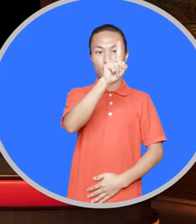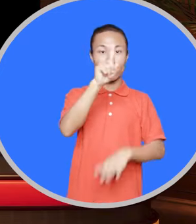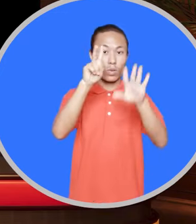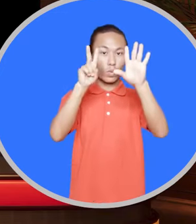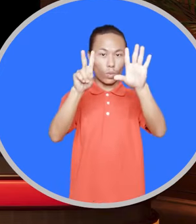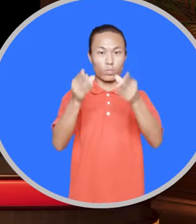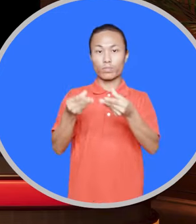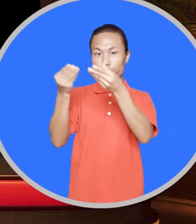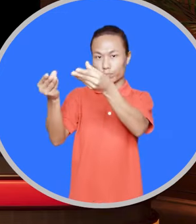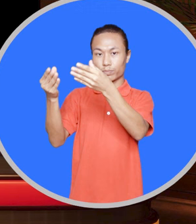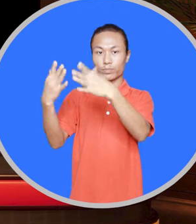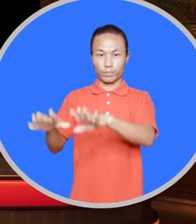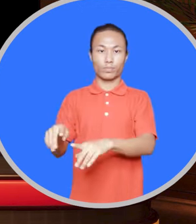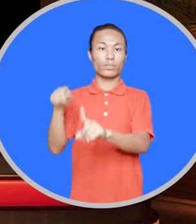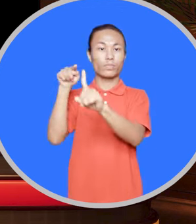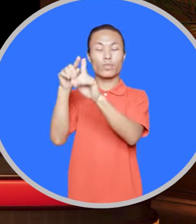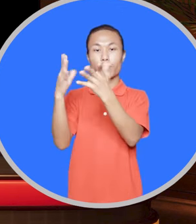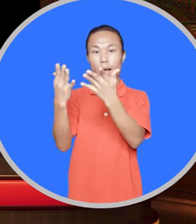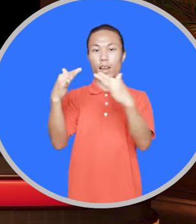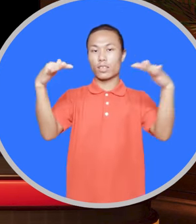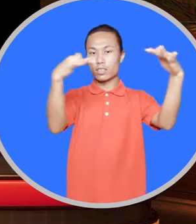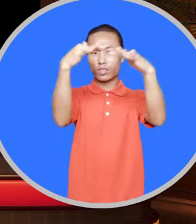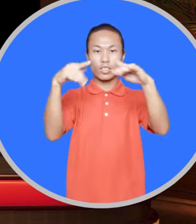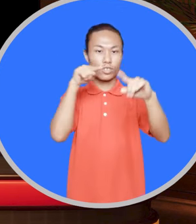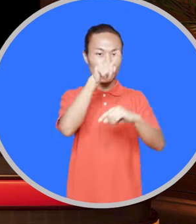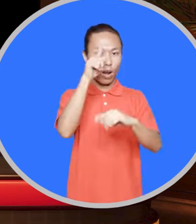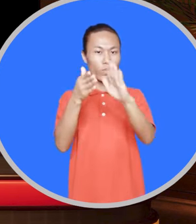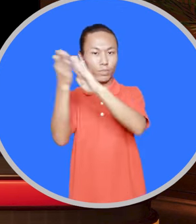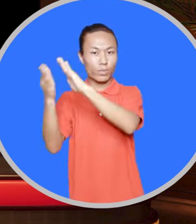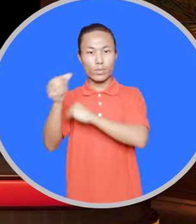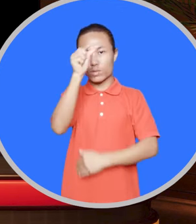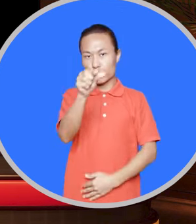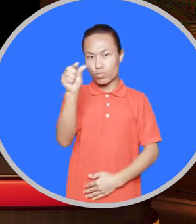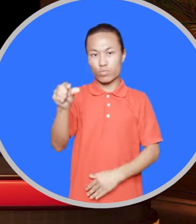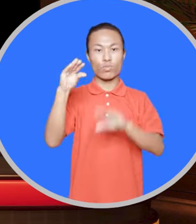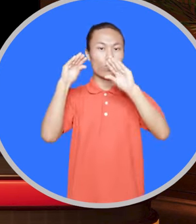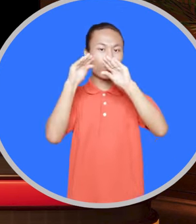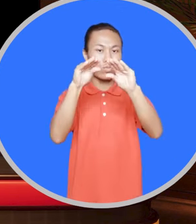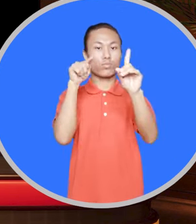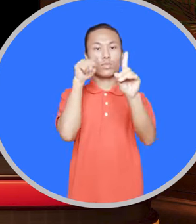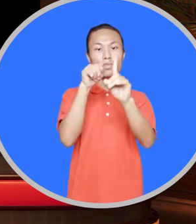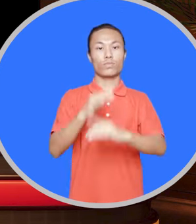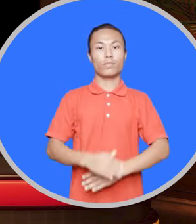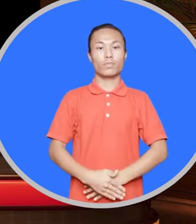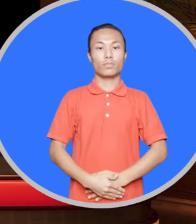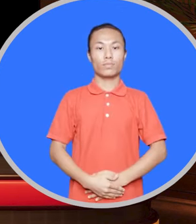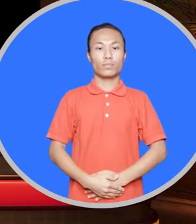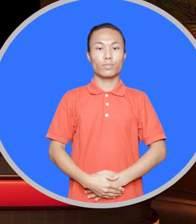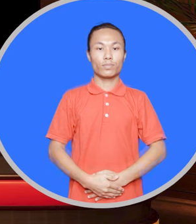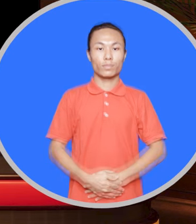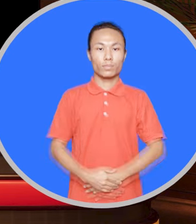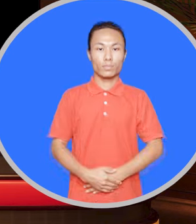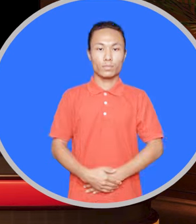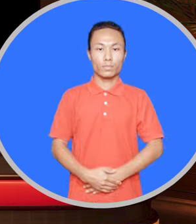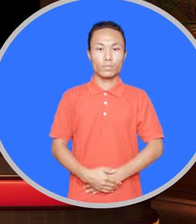ဥဆောင်ပြုလုပ်တဲ့ပြည်သိမ်းအိမ်ပြန်တော်လန်တကြံပွဲကနေရရှိလာတဲ့ရန်မုံငွေ7,500ကိုစစ်ဘေးရှောင်ပြည်သူတွေစီ